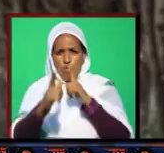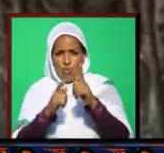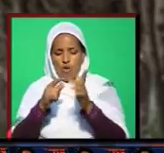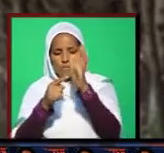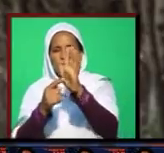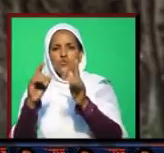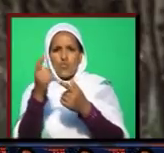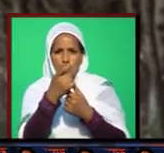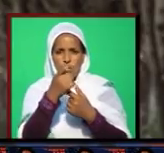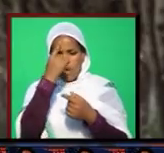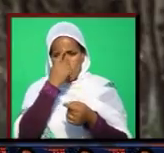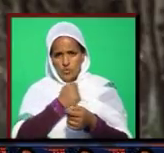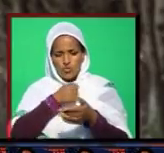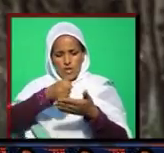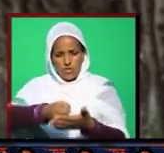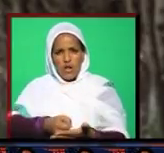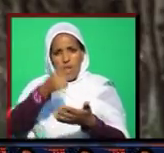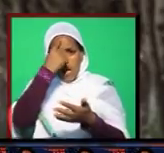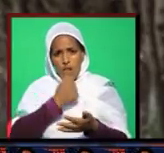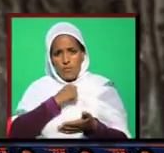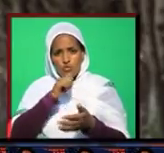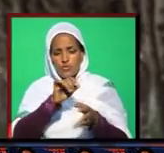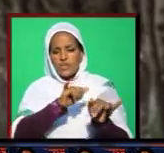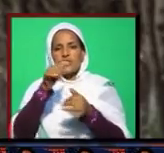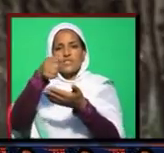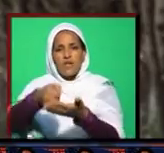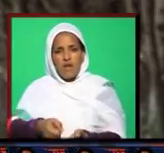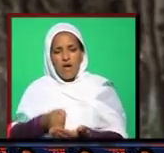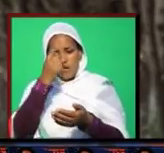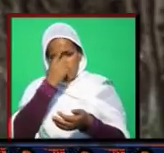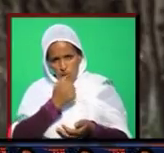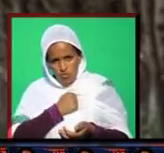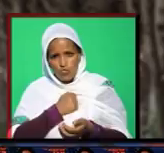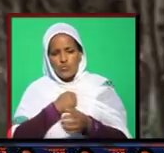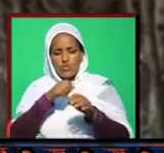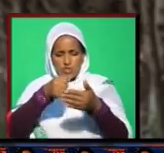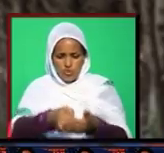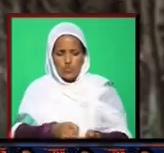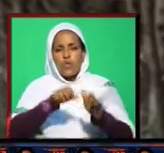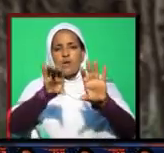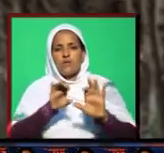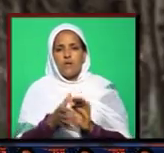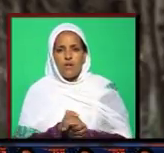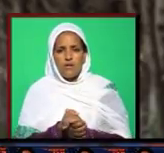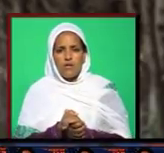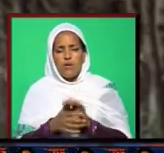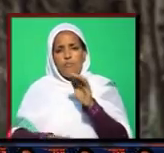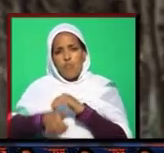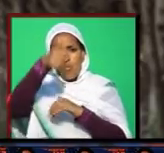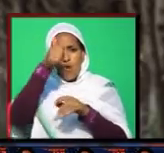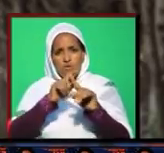ነውና ቋንቋ ምልክት ይሆናል፣ ያመኑትን ያጸናል፣ ያለመኑትንም እንዲጸና እንዲያምኑ እንዲጸኑም